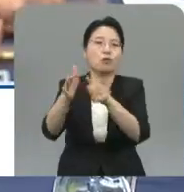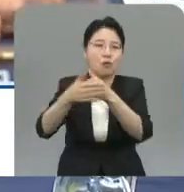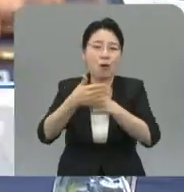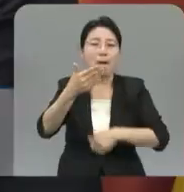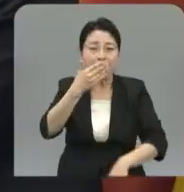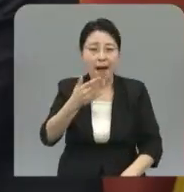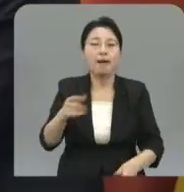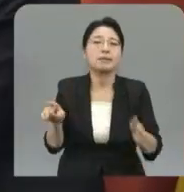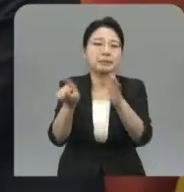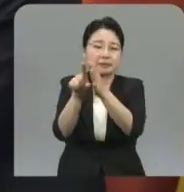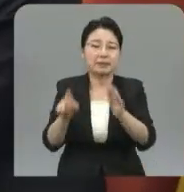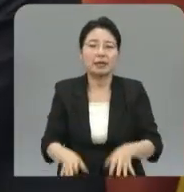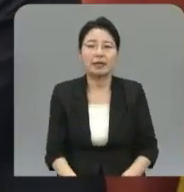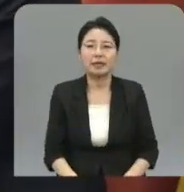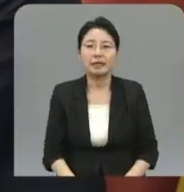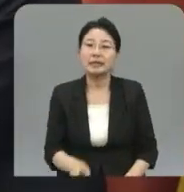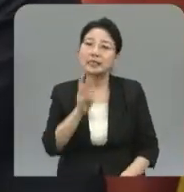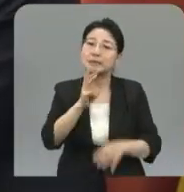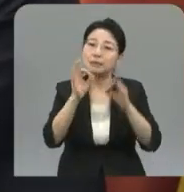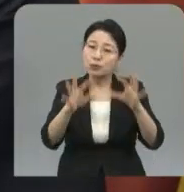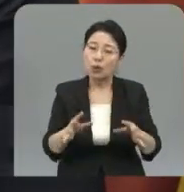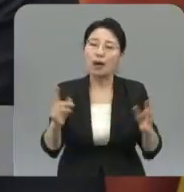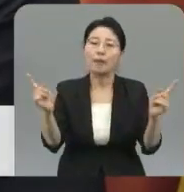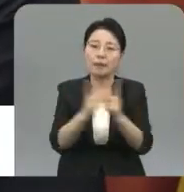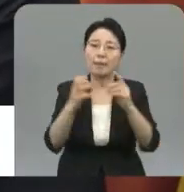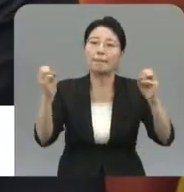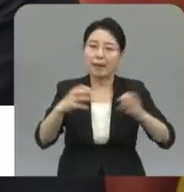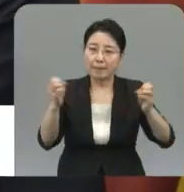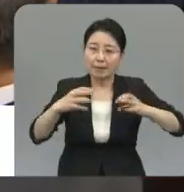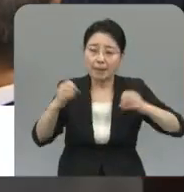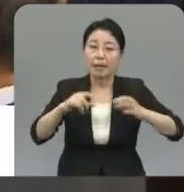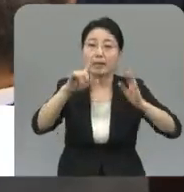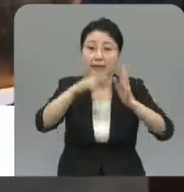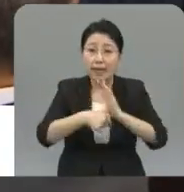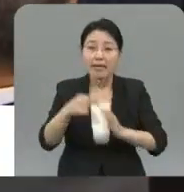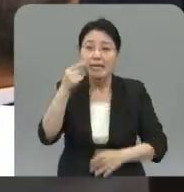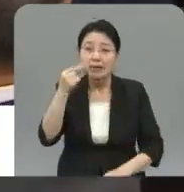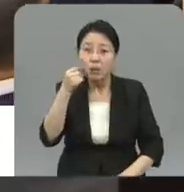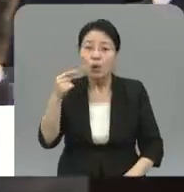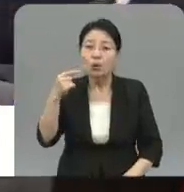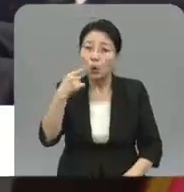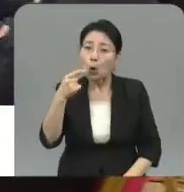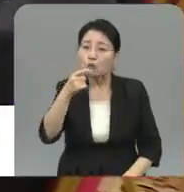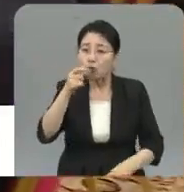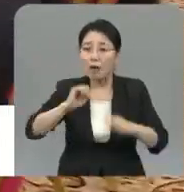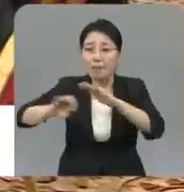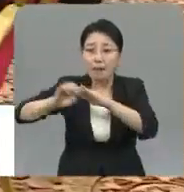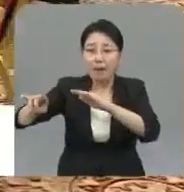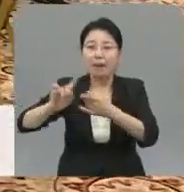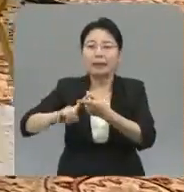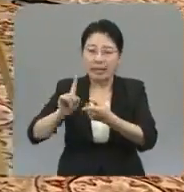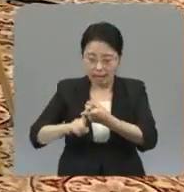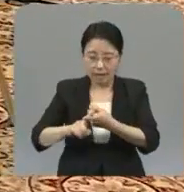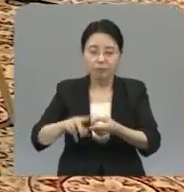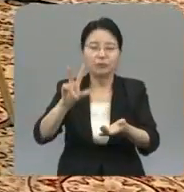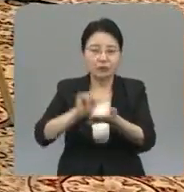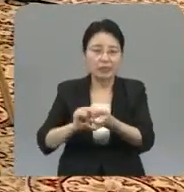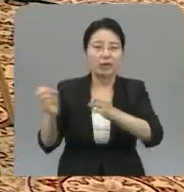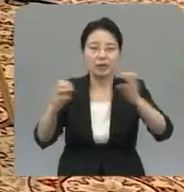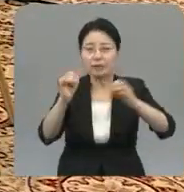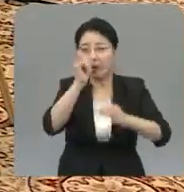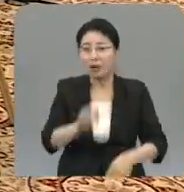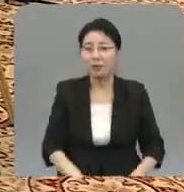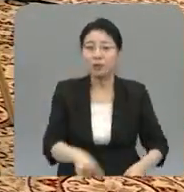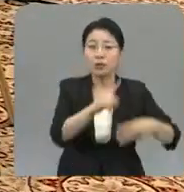saga notamment présenté les demandes Séoul en la matière dont la participation d'experts sud-coréen au processus de surveillance